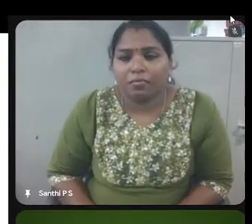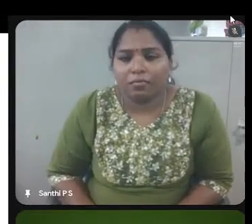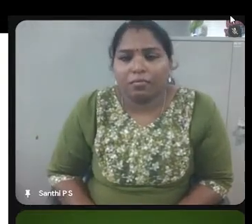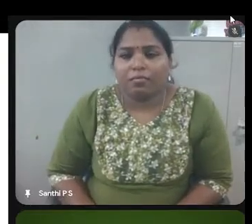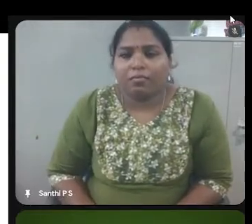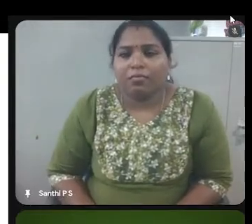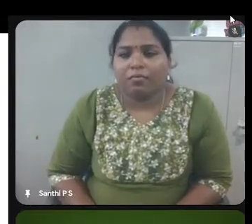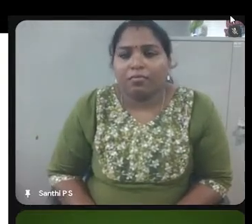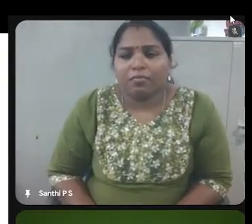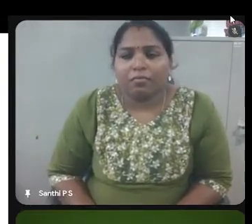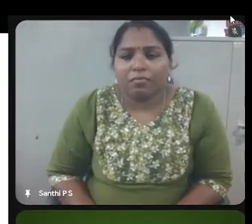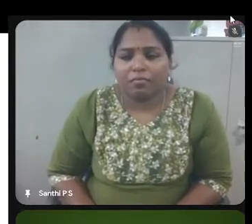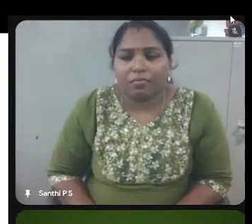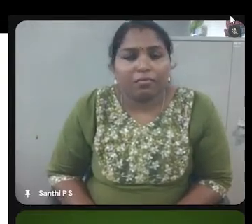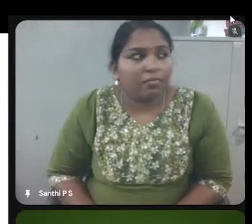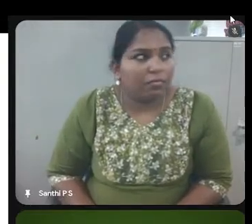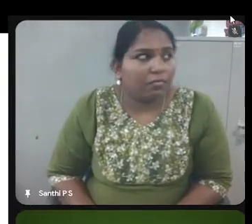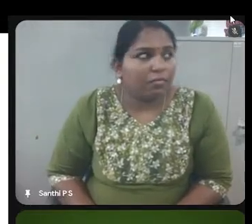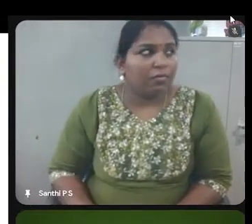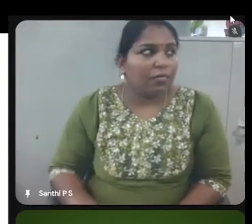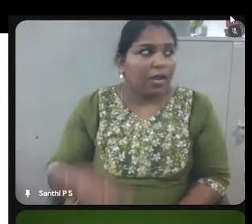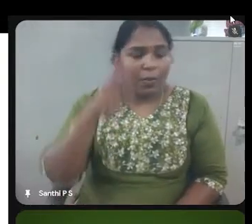ഹലോ മാം. ചോദിച്ചോളൂ.